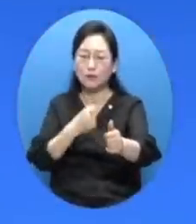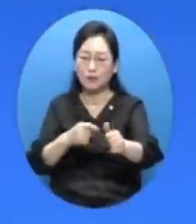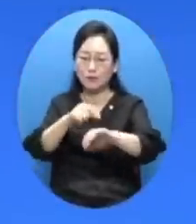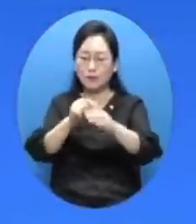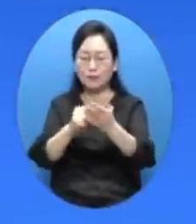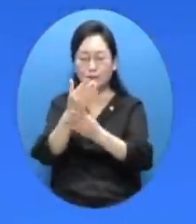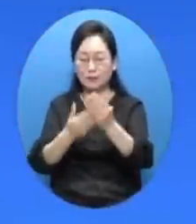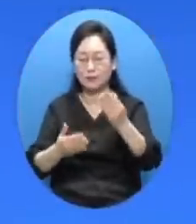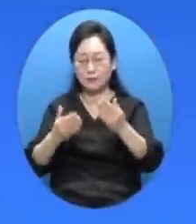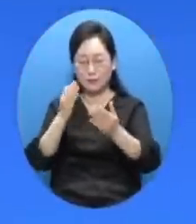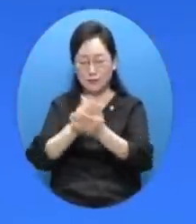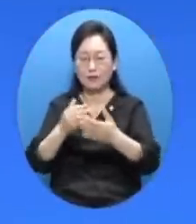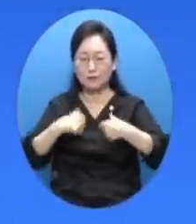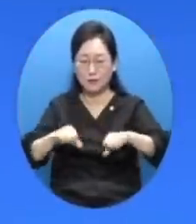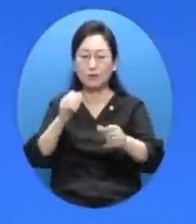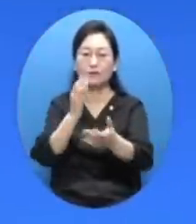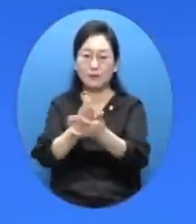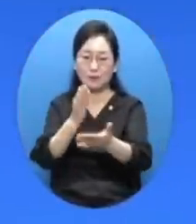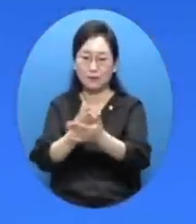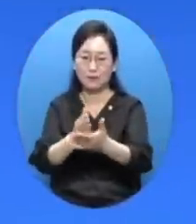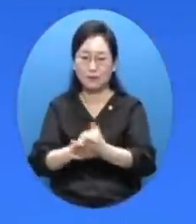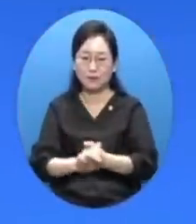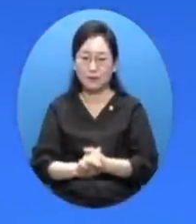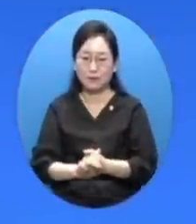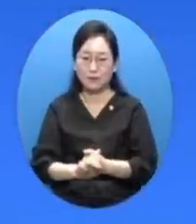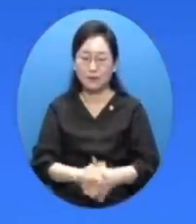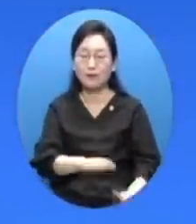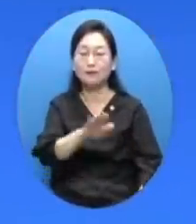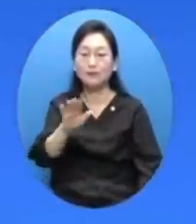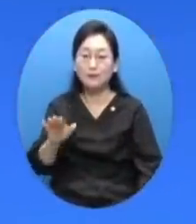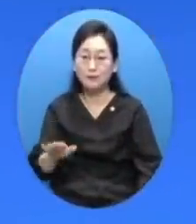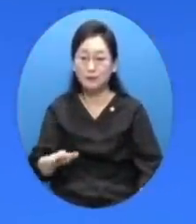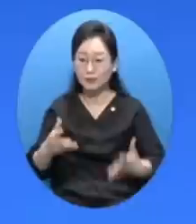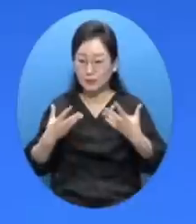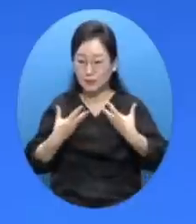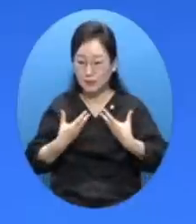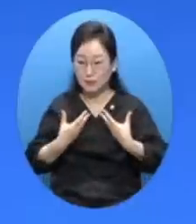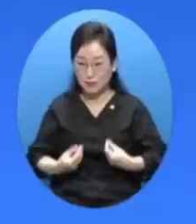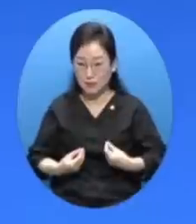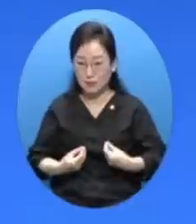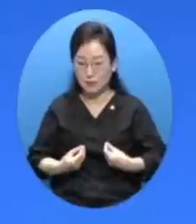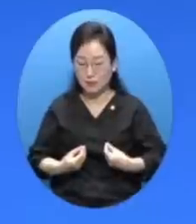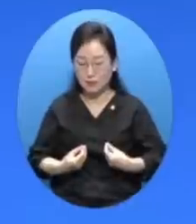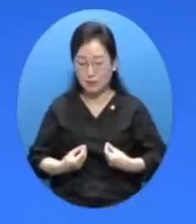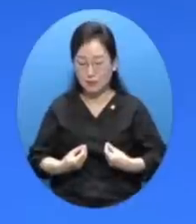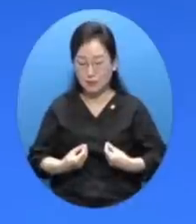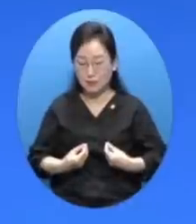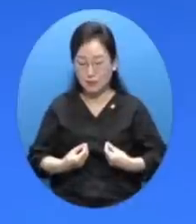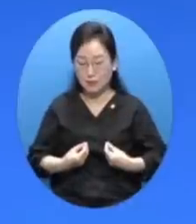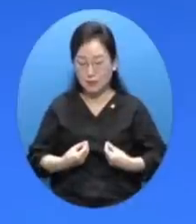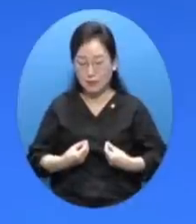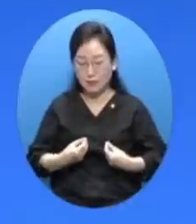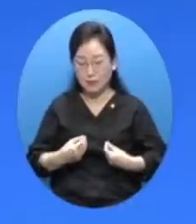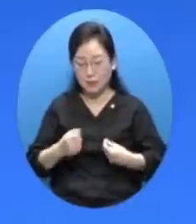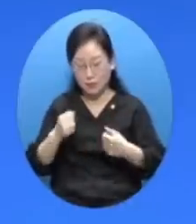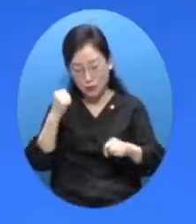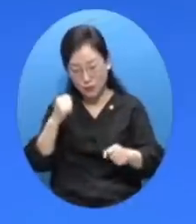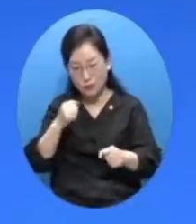낙심하지 말고 포기하지 말고 우리가 절망의 자리에 쓰러져 있을 때 우리를 와서 어루만져